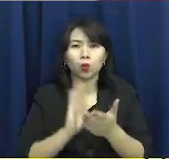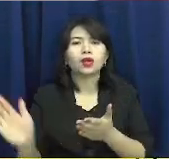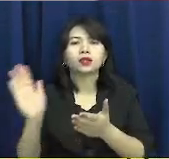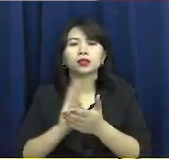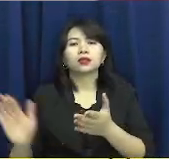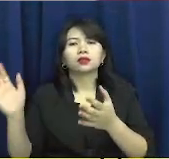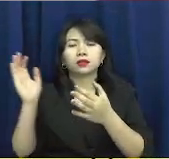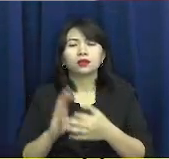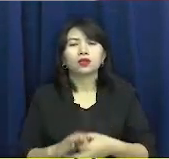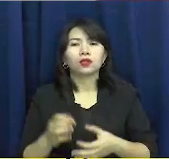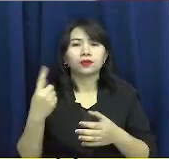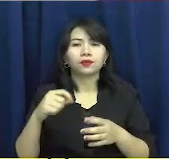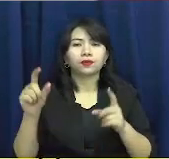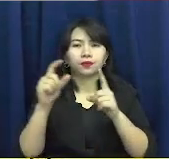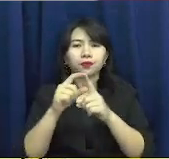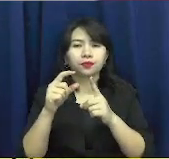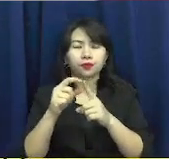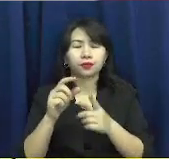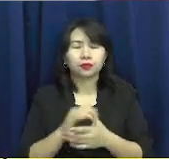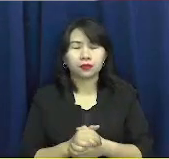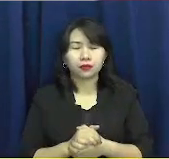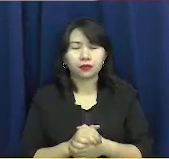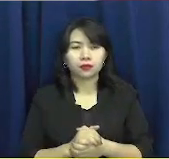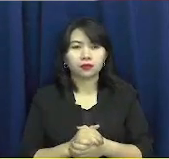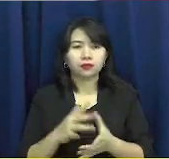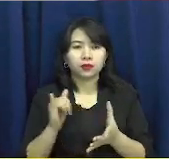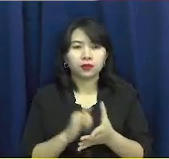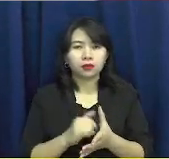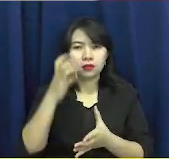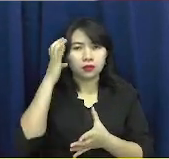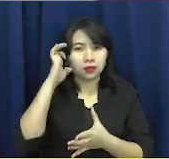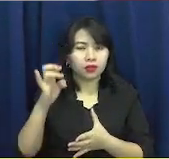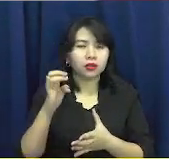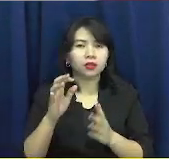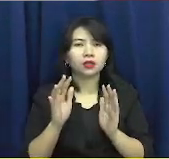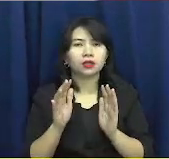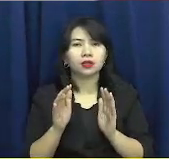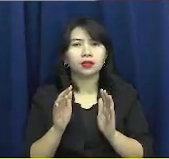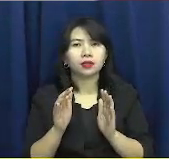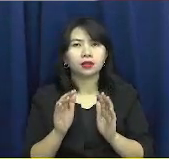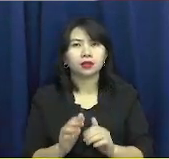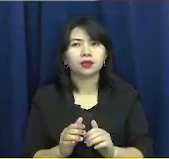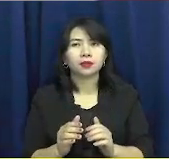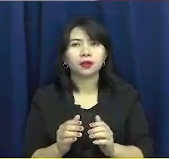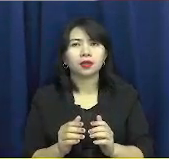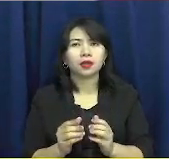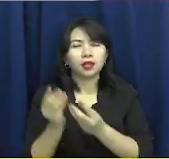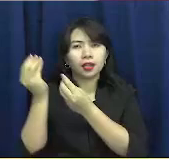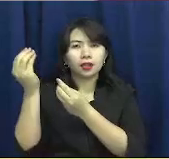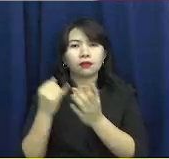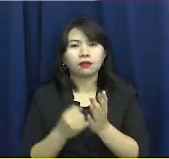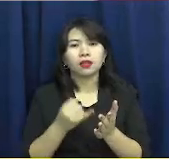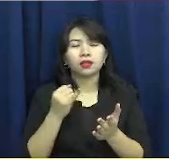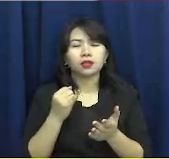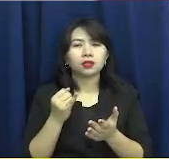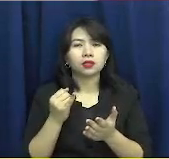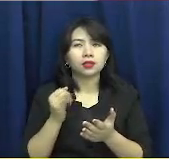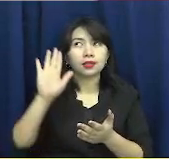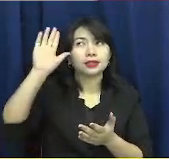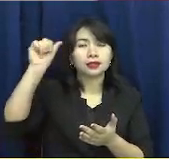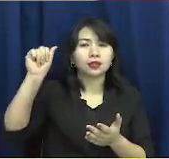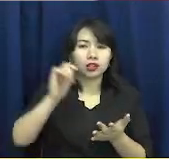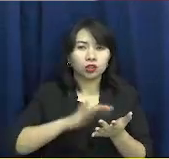the word, by the word, that he might present it to himself a glorious